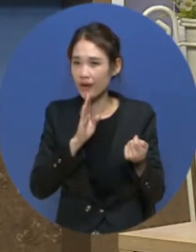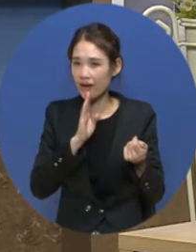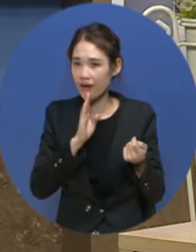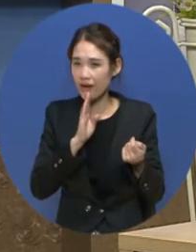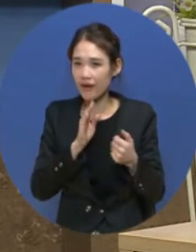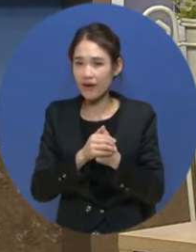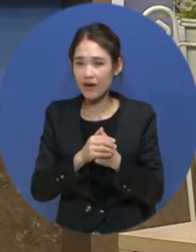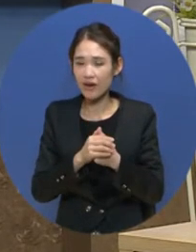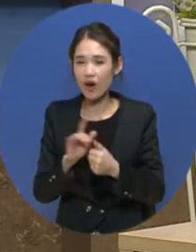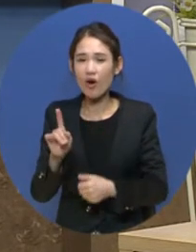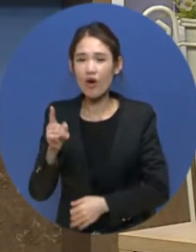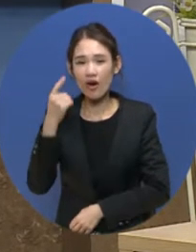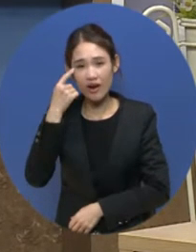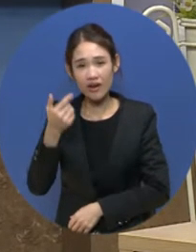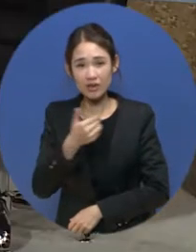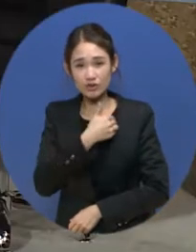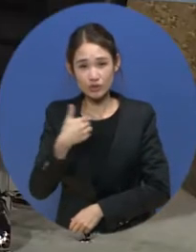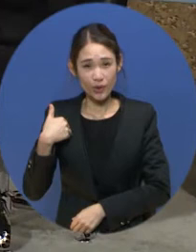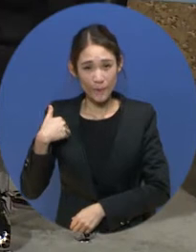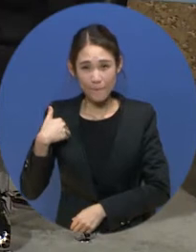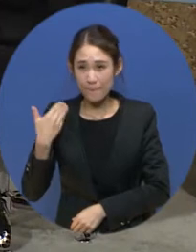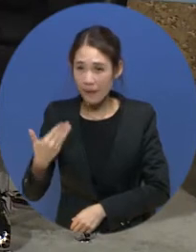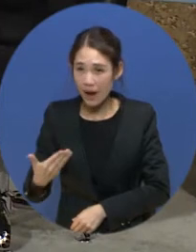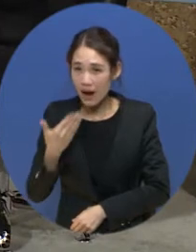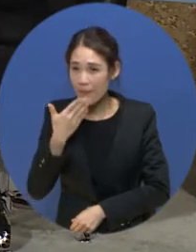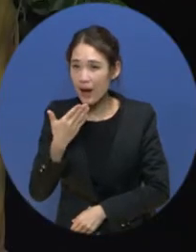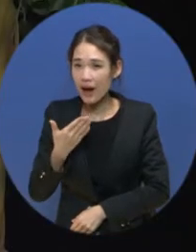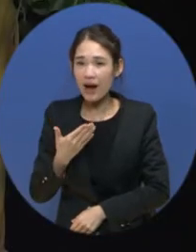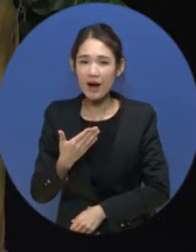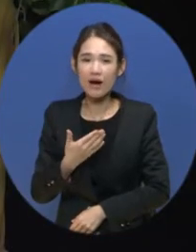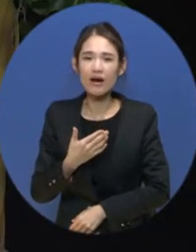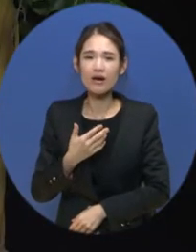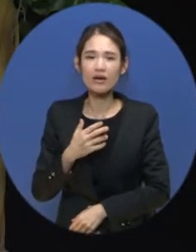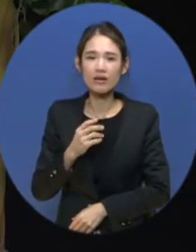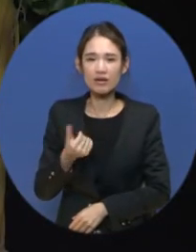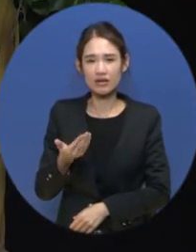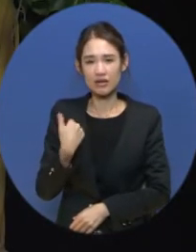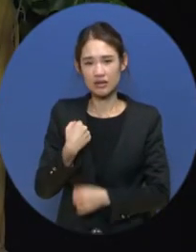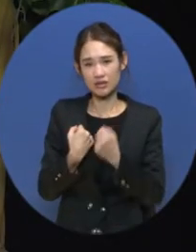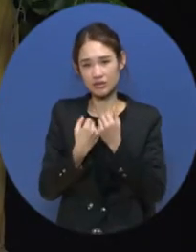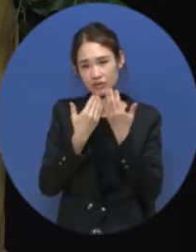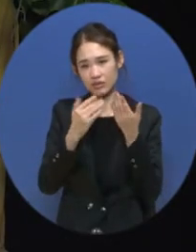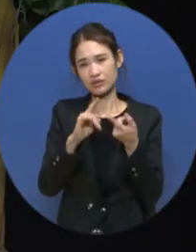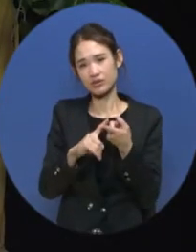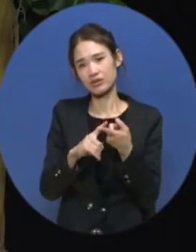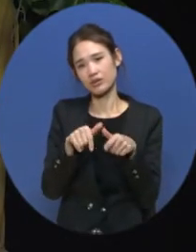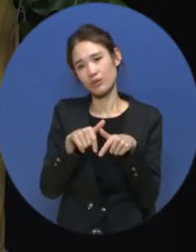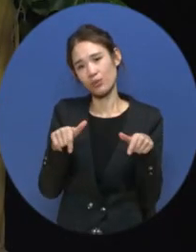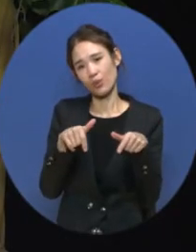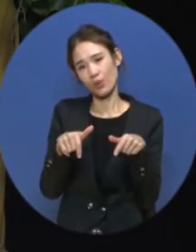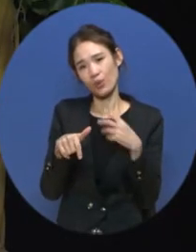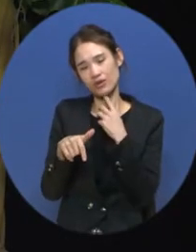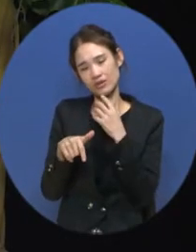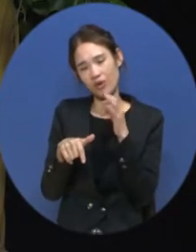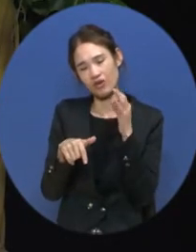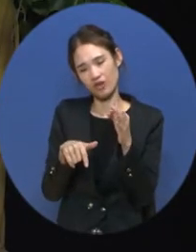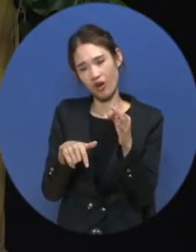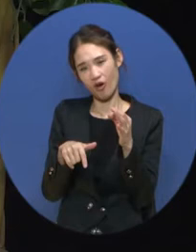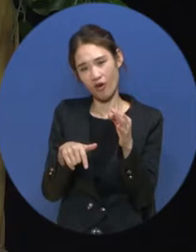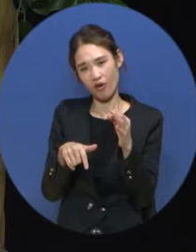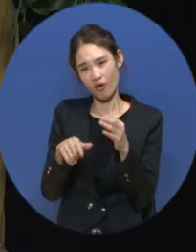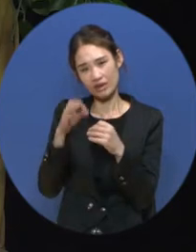같거든요. 어떤가요? 충분한가요? 영아는 영세. 아마 아까 말씀드렸듯이 이제 보통 영세라고